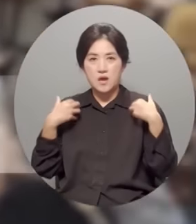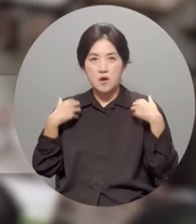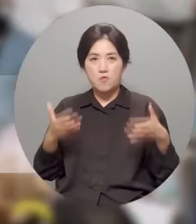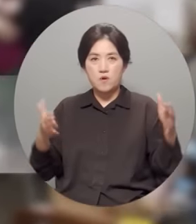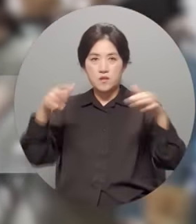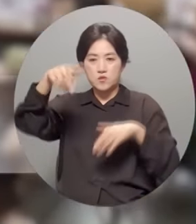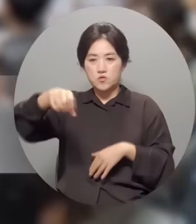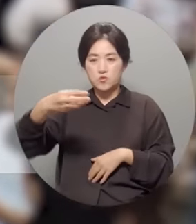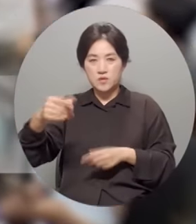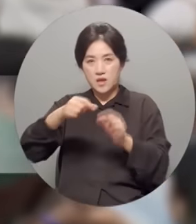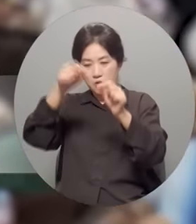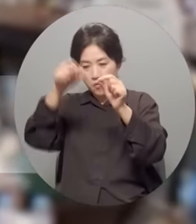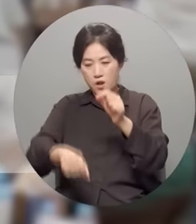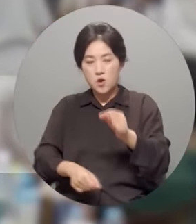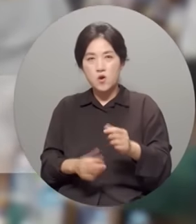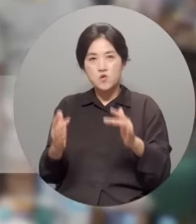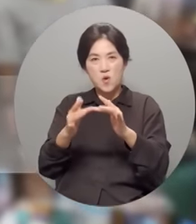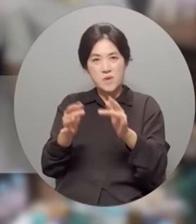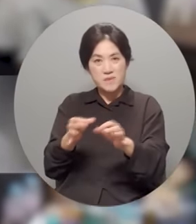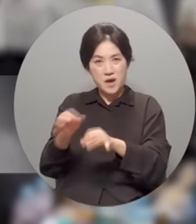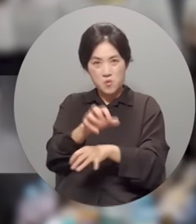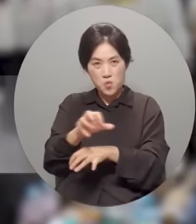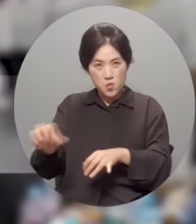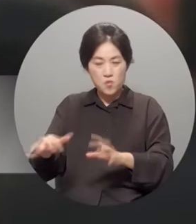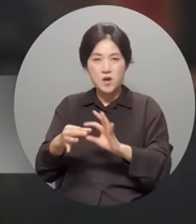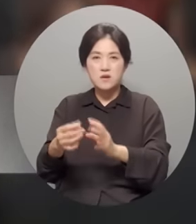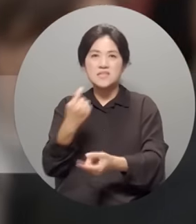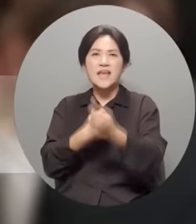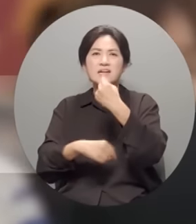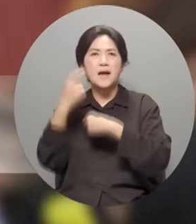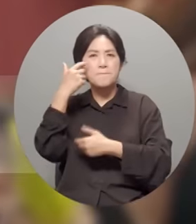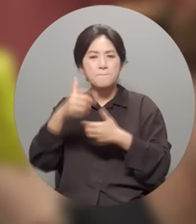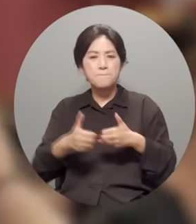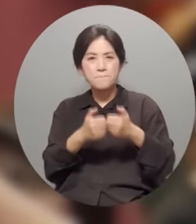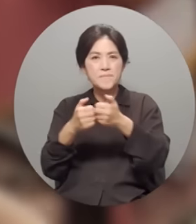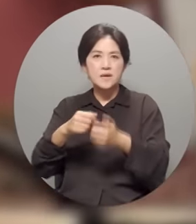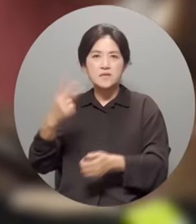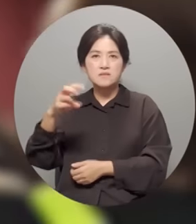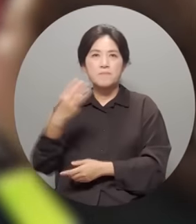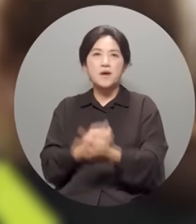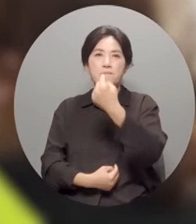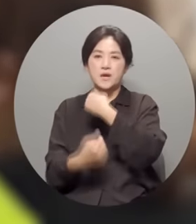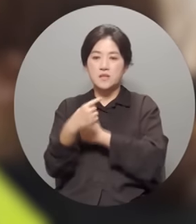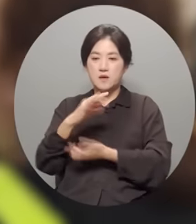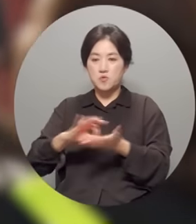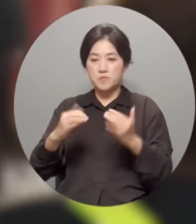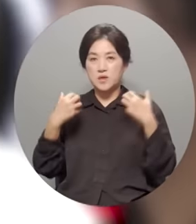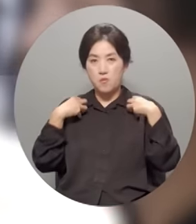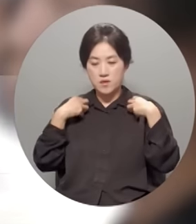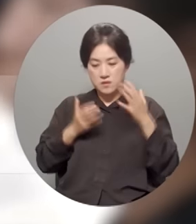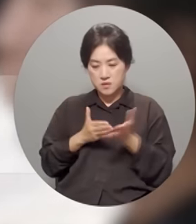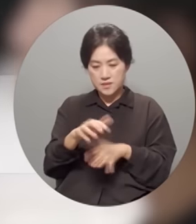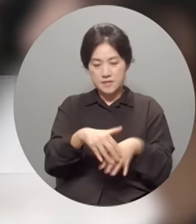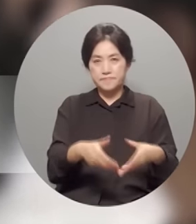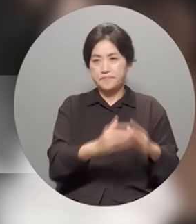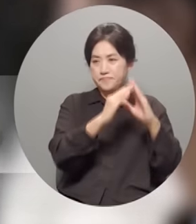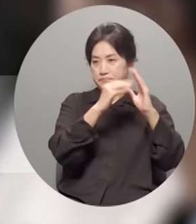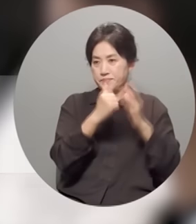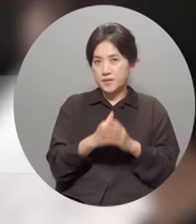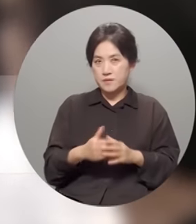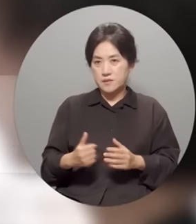큐텐그룹 산하 쇼핑몰 관련한 상담이 지금까지 2,300여 건이 접수됐습니다. 소비자원은 전담팀을 설치해